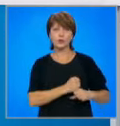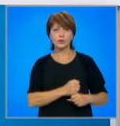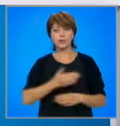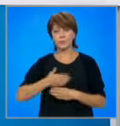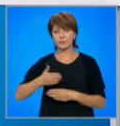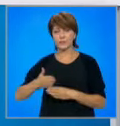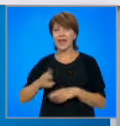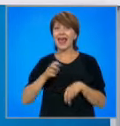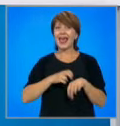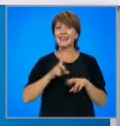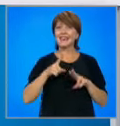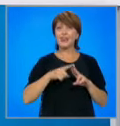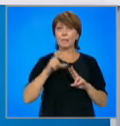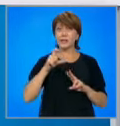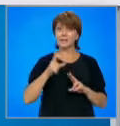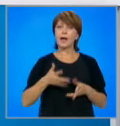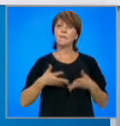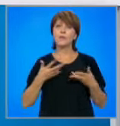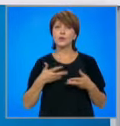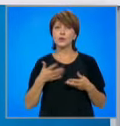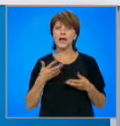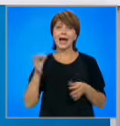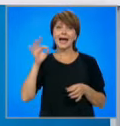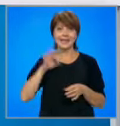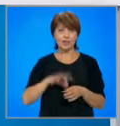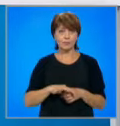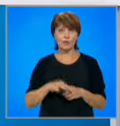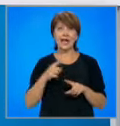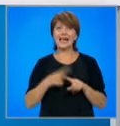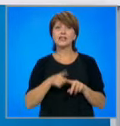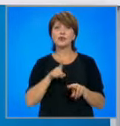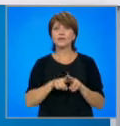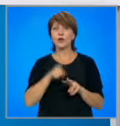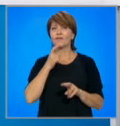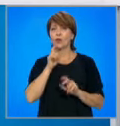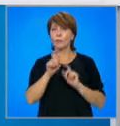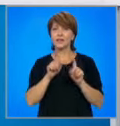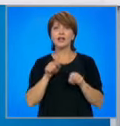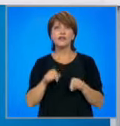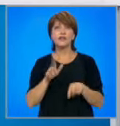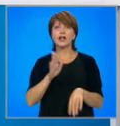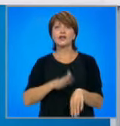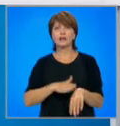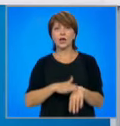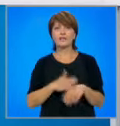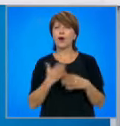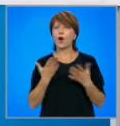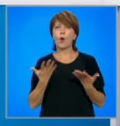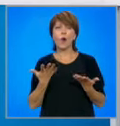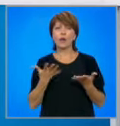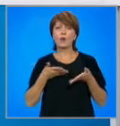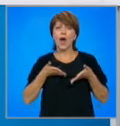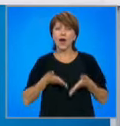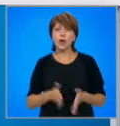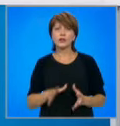процедура. ДПС пък отново поискаха предсрочни избори, а Христо Иванов коментира, че това би доказало колко несъстоятелна е